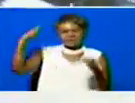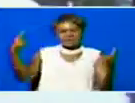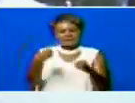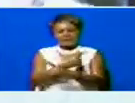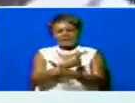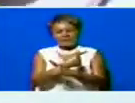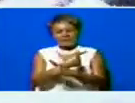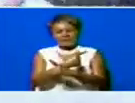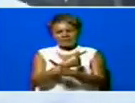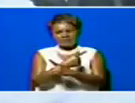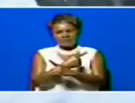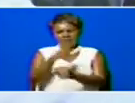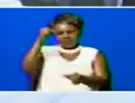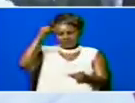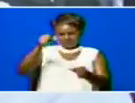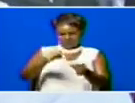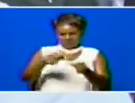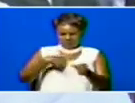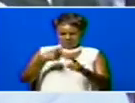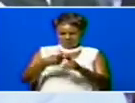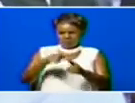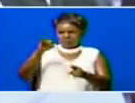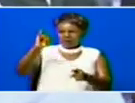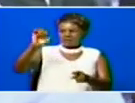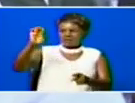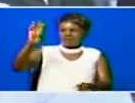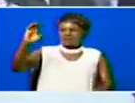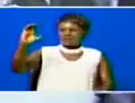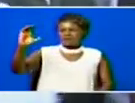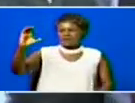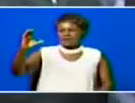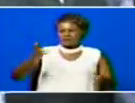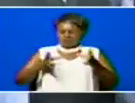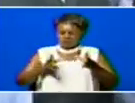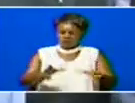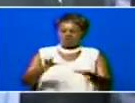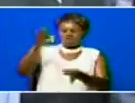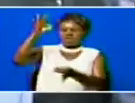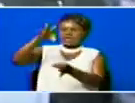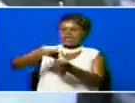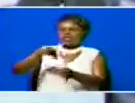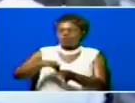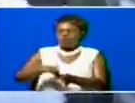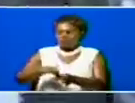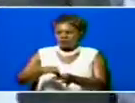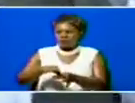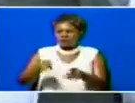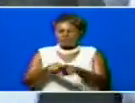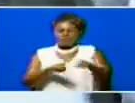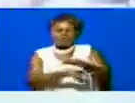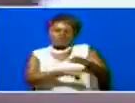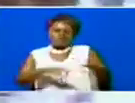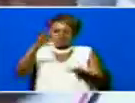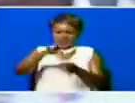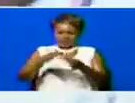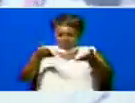ukoma. Wanatukumbusha kutoka IBC. Wanalazimisha election. Yani wamesoya kuiba election